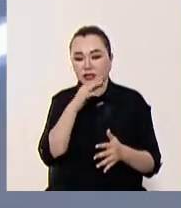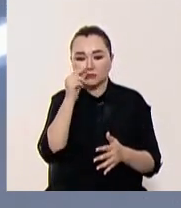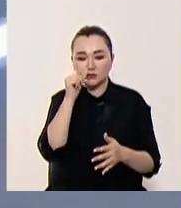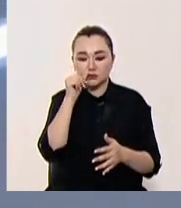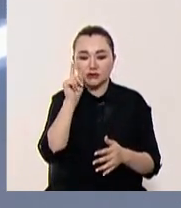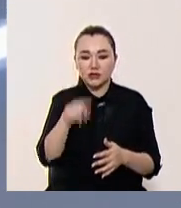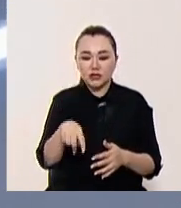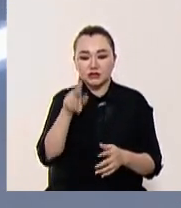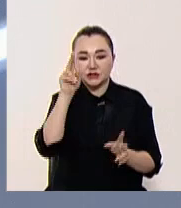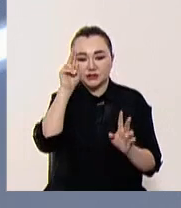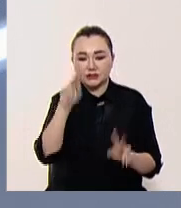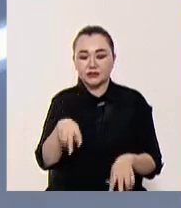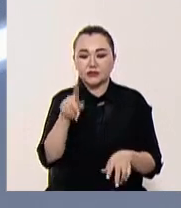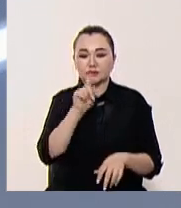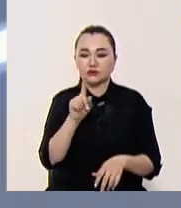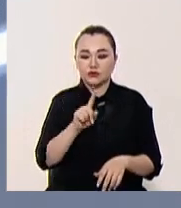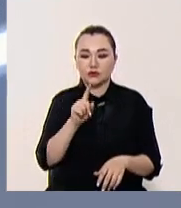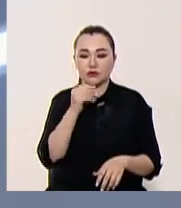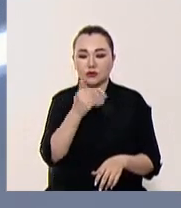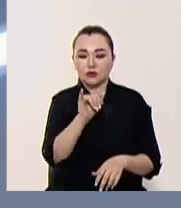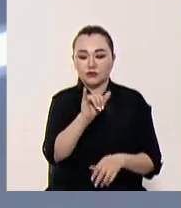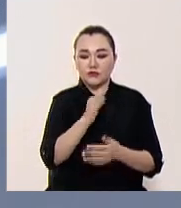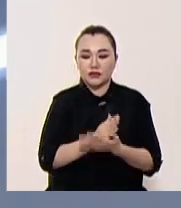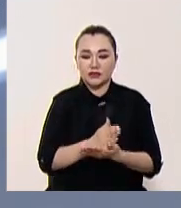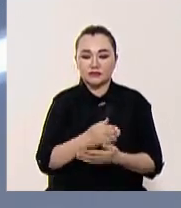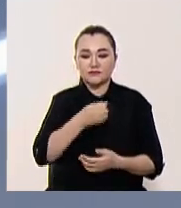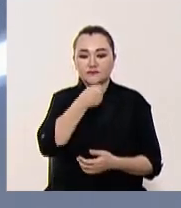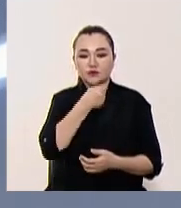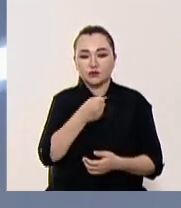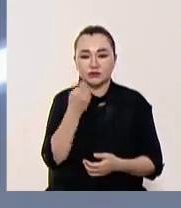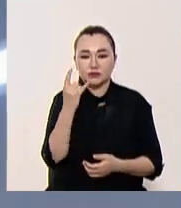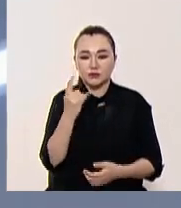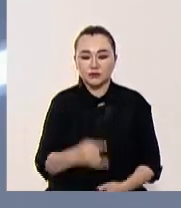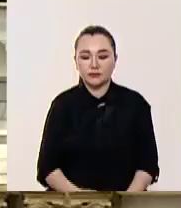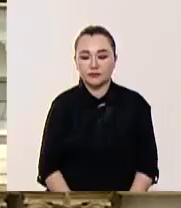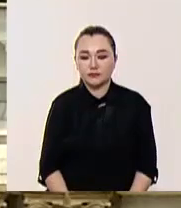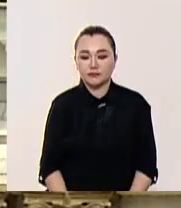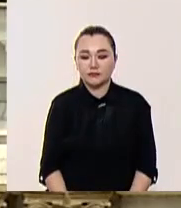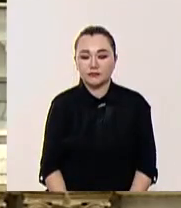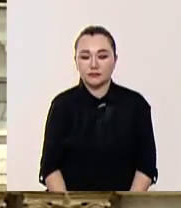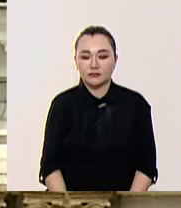мужчина даже не догадывается о том, что у него есть взрослый ребенок.